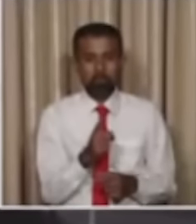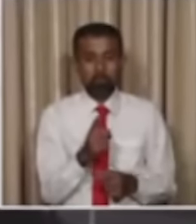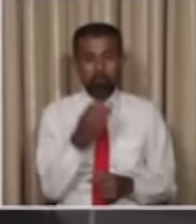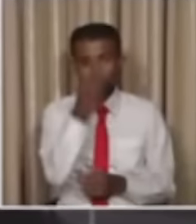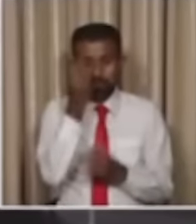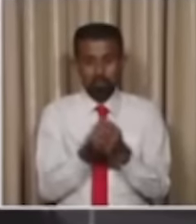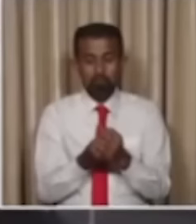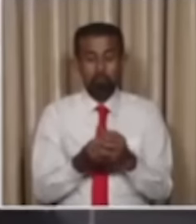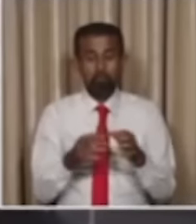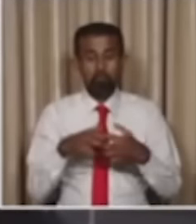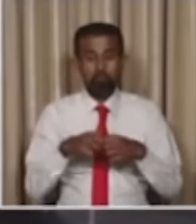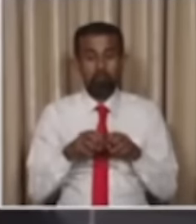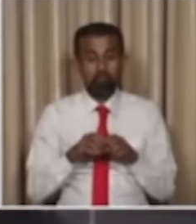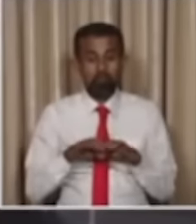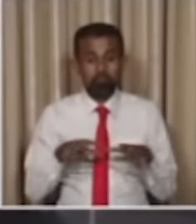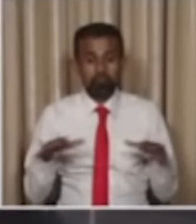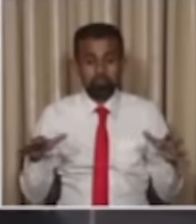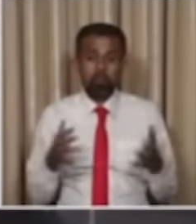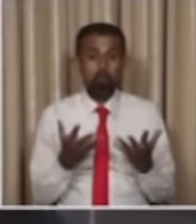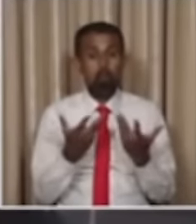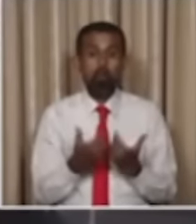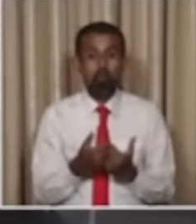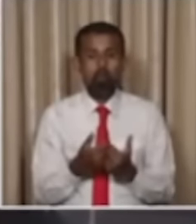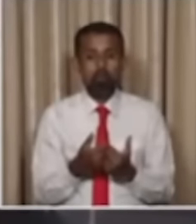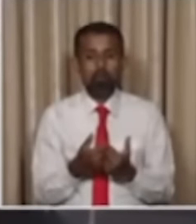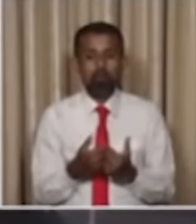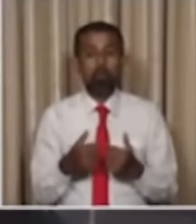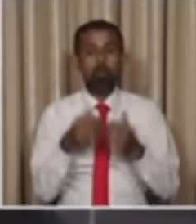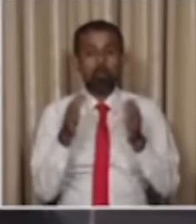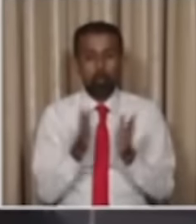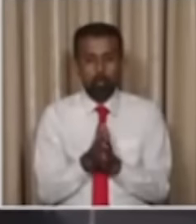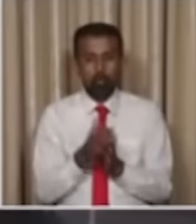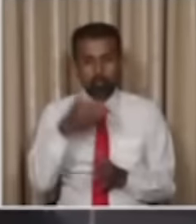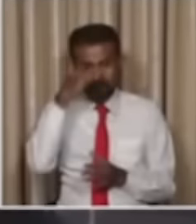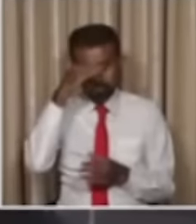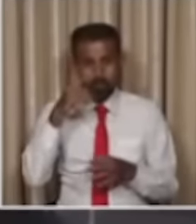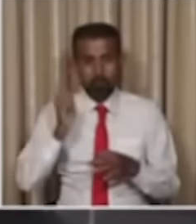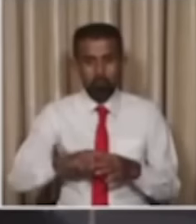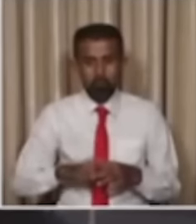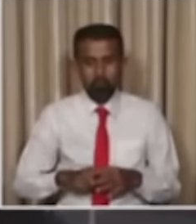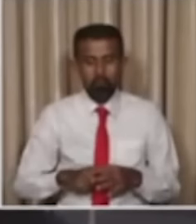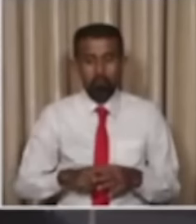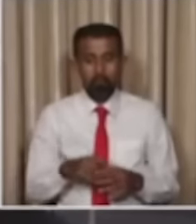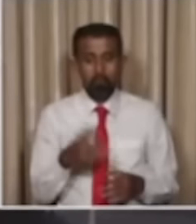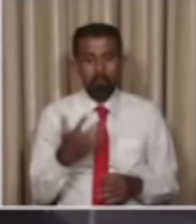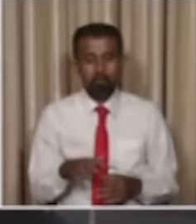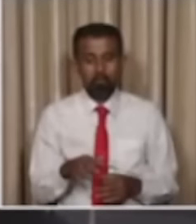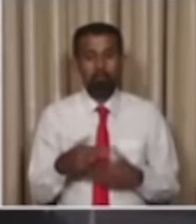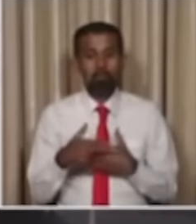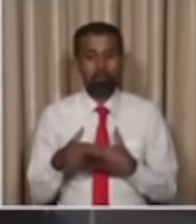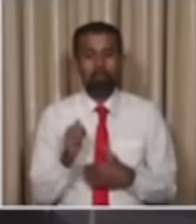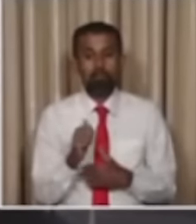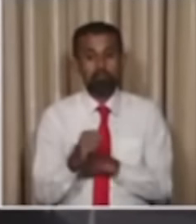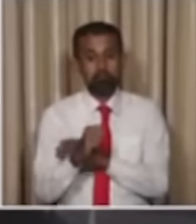ජාතිවාදය කොච්චරක් වැපරුවාද මේ රටේ? එතකොට මේ ඔක්කොම පාස්කු ඉරිදා ප්‍රශ්නය මේ ඔක්කොම ඇති කරේ මොන හේතුවෙන්ද?